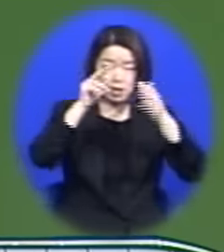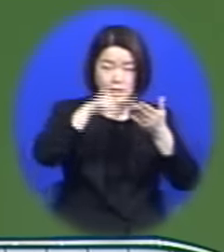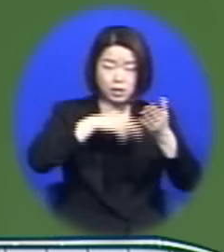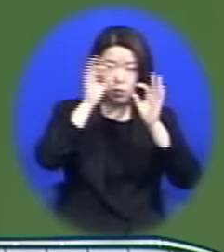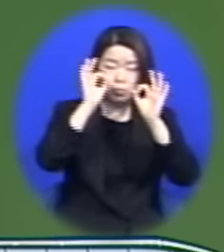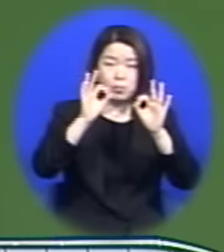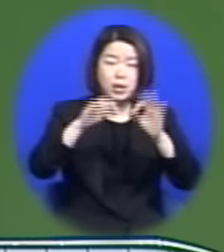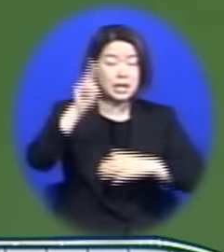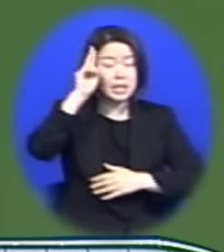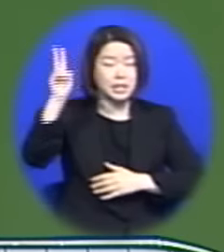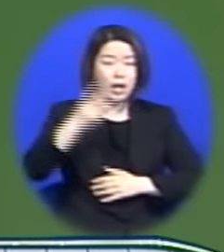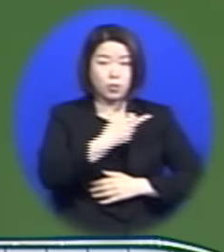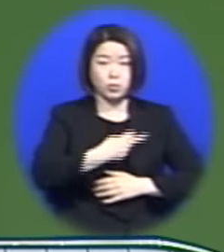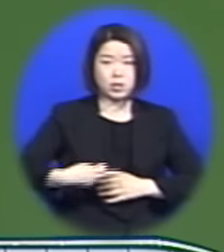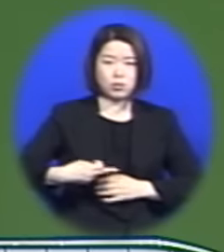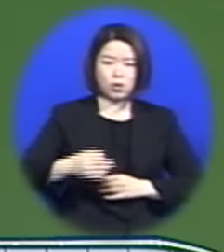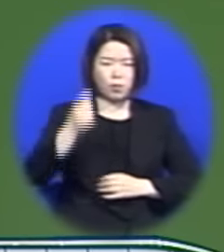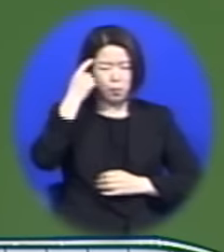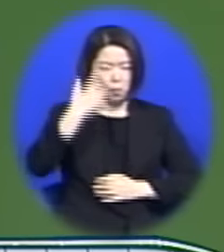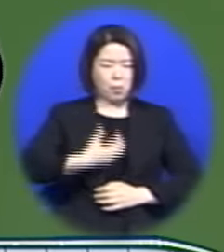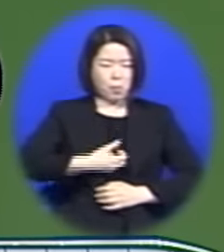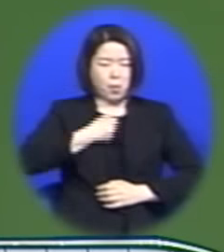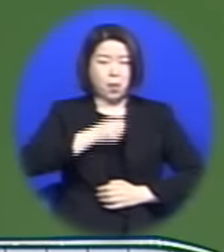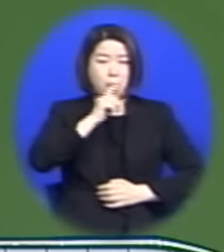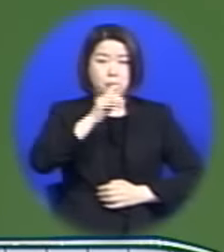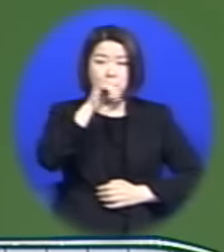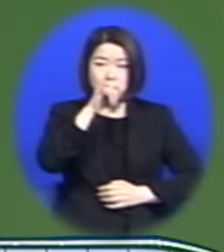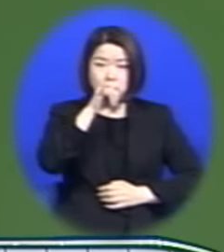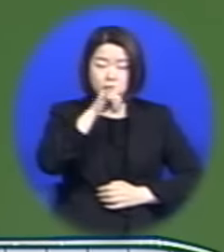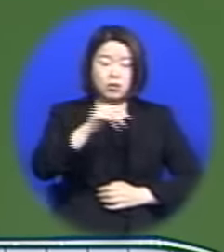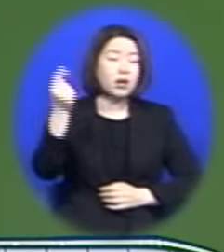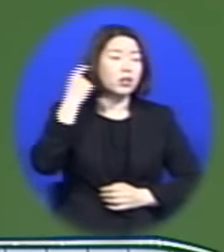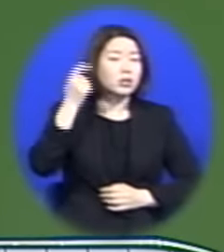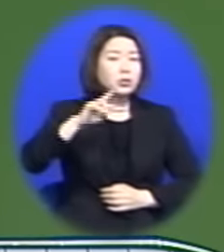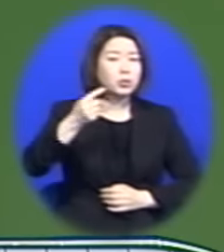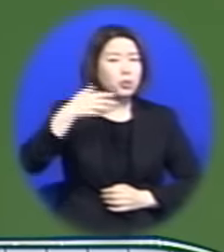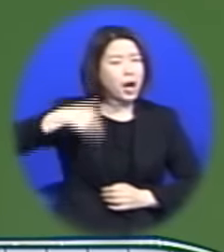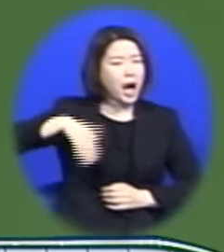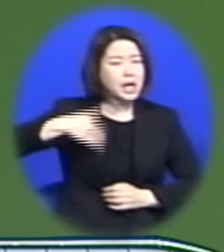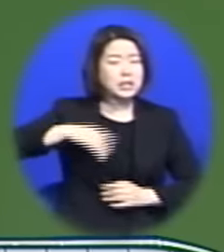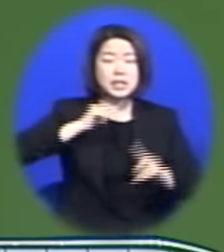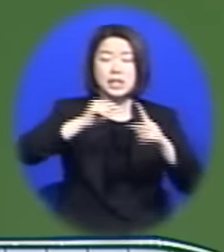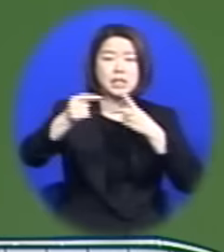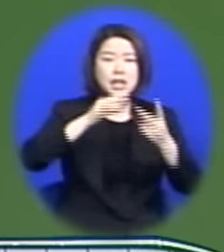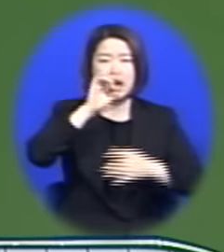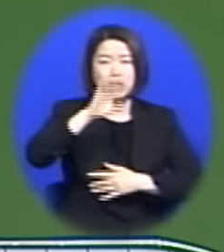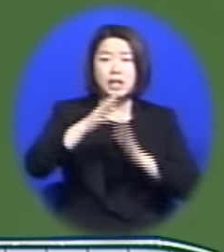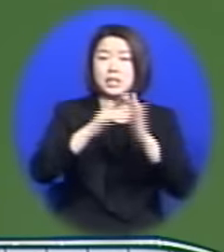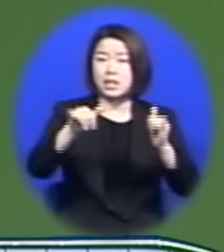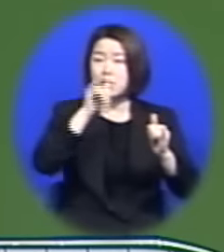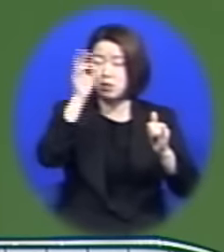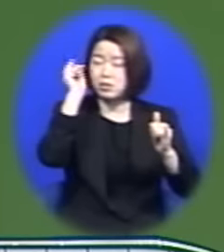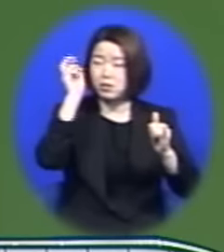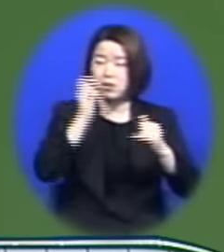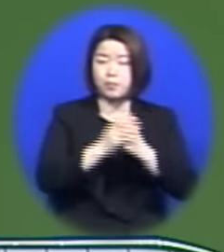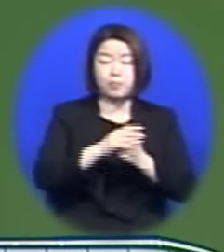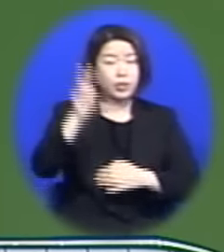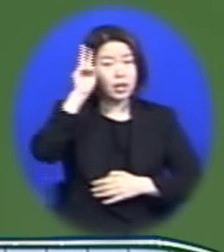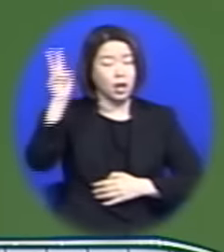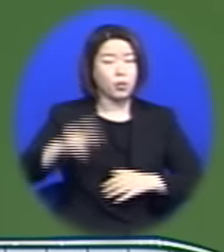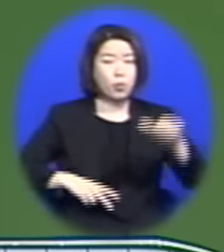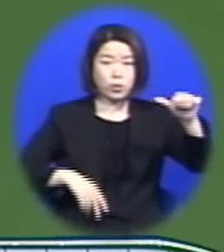충격적인 이야기 하십니다이 말씀은 들으셔도 아직도 이해가 안 되는 분이 있으실 거예요 야고보서